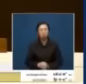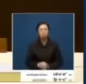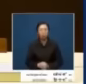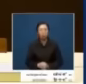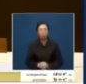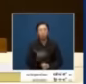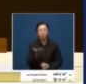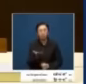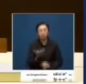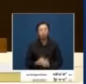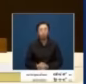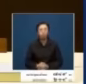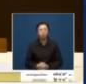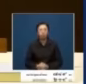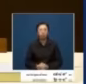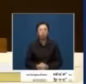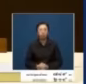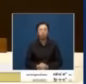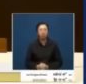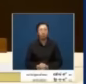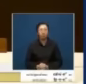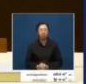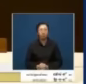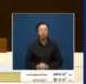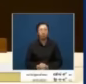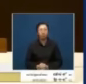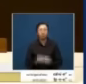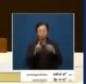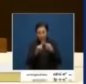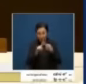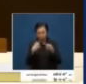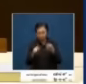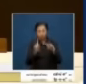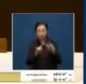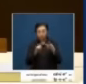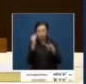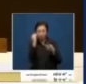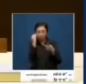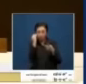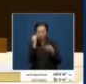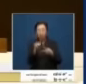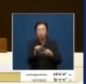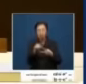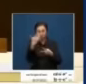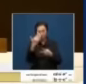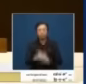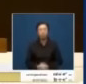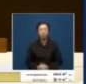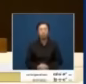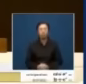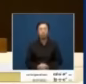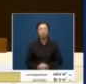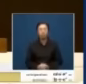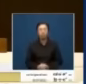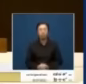ว่าเดี๋ยวจะมีการแถลงมติพรรคเนี่ยนะก็คือเขาประชุมกันแล้วก็เดี๋ยวแถลงแล้วก็บอกว่าในส่วนตัวของท่านเนี่ยไม่เห็นด้วยกับพรรคไหนที่จะไม่แก้มาตร